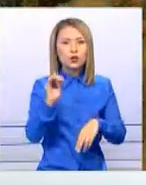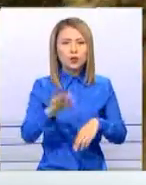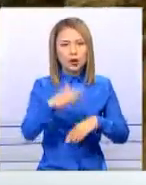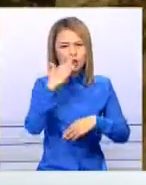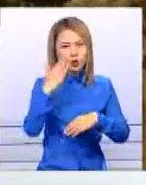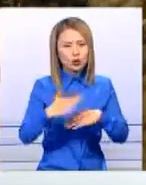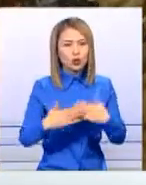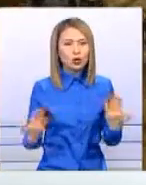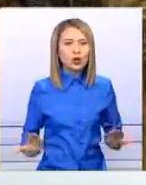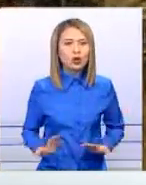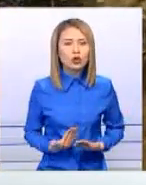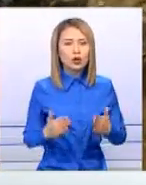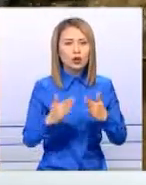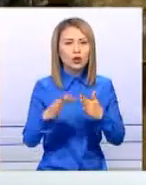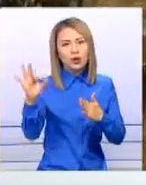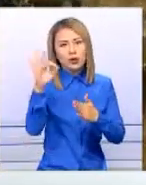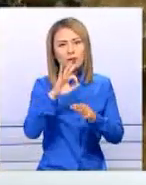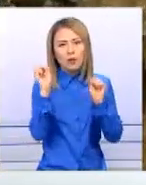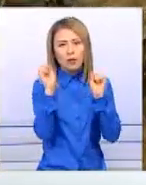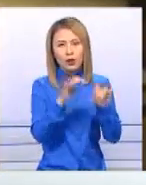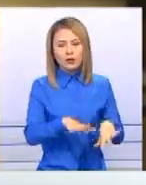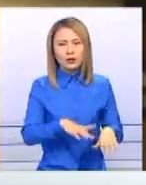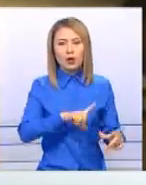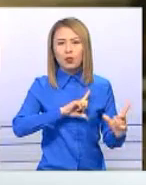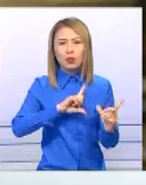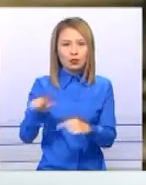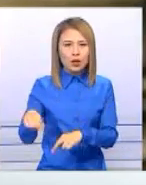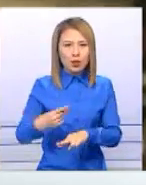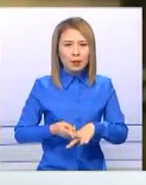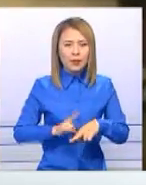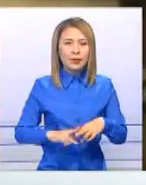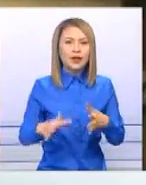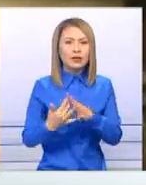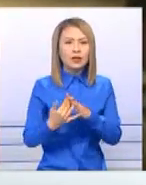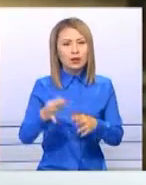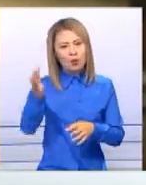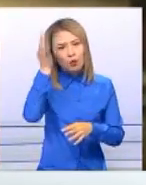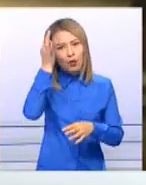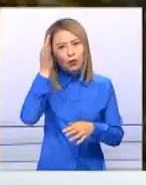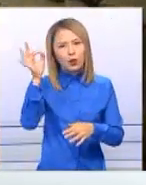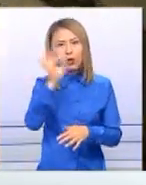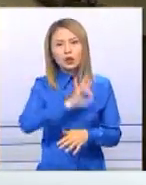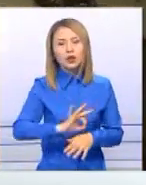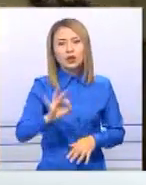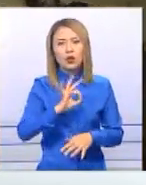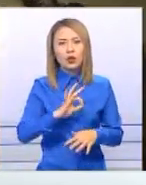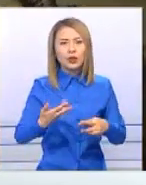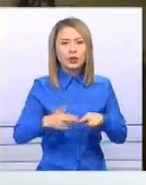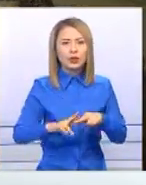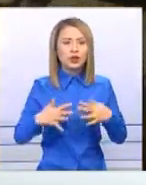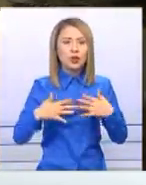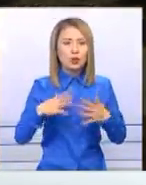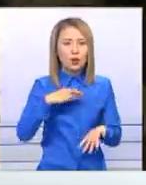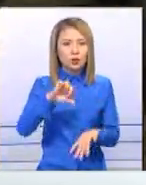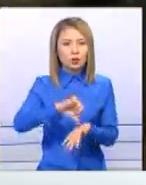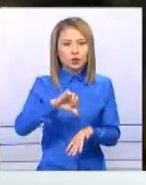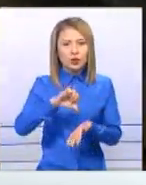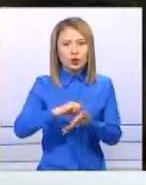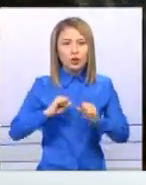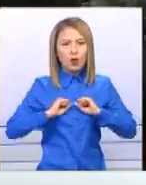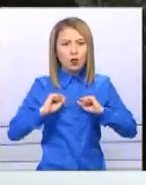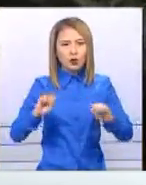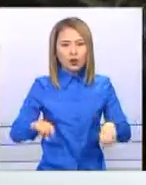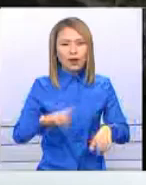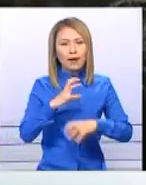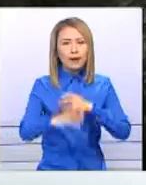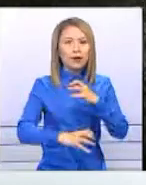аудандардың 300 мыңға жуық тұрғыны үй жайын тастап босып кеткен. Азат ету операциясына үкімет жасағы мен күрд жауынгерлері қатысып жатыр. Оларға